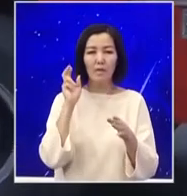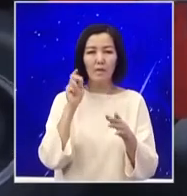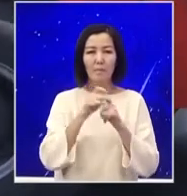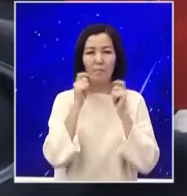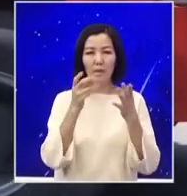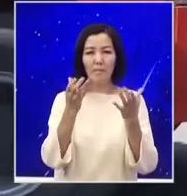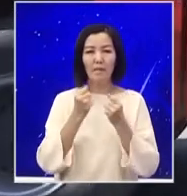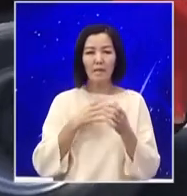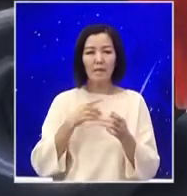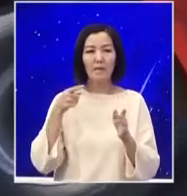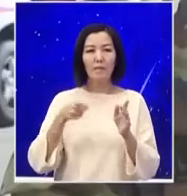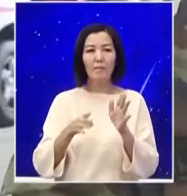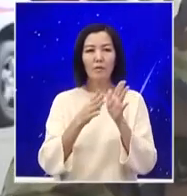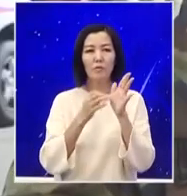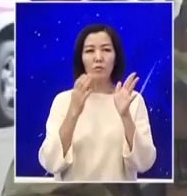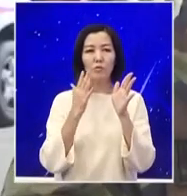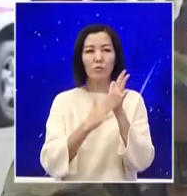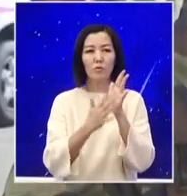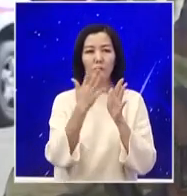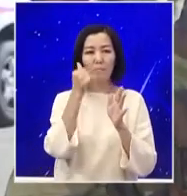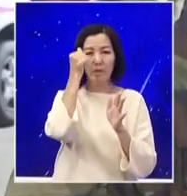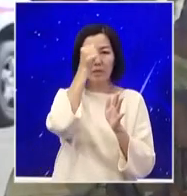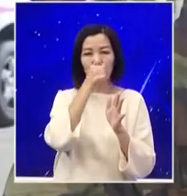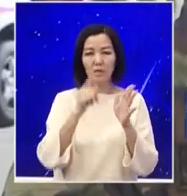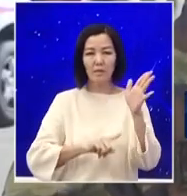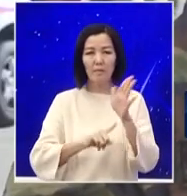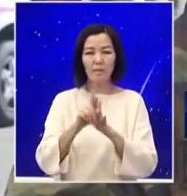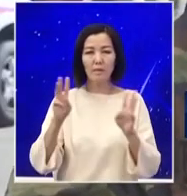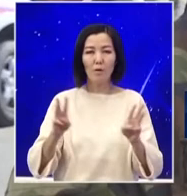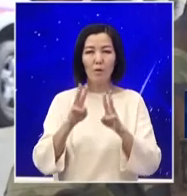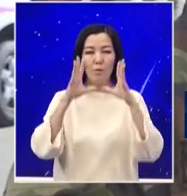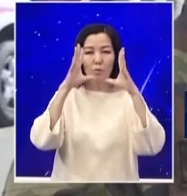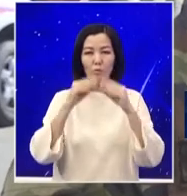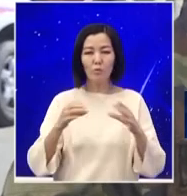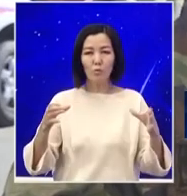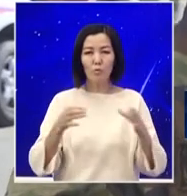болған. 1995 жылдан бері өрт сөндіру бөлімінде